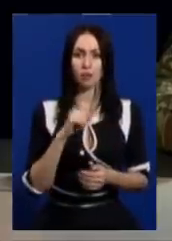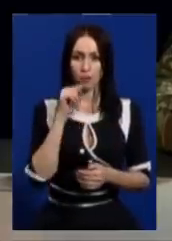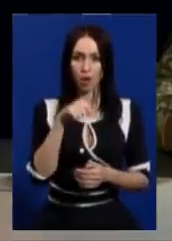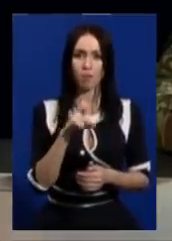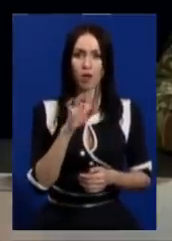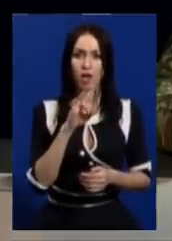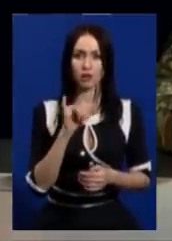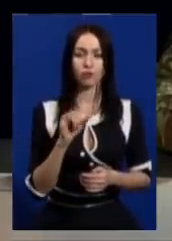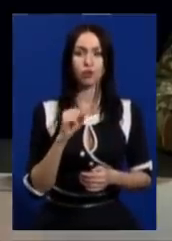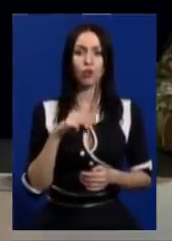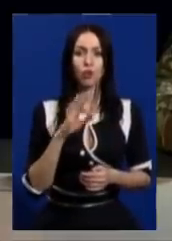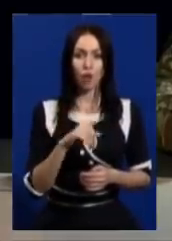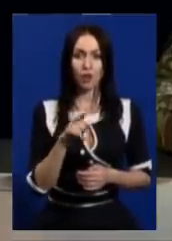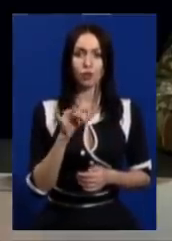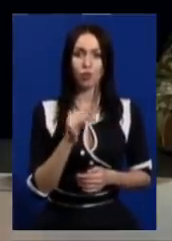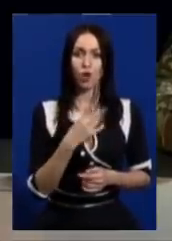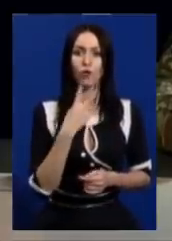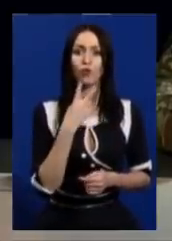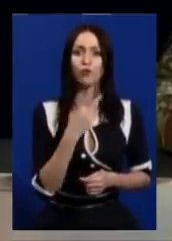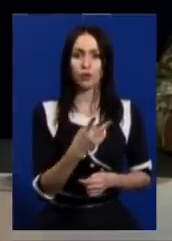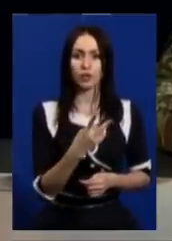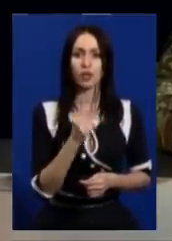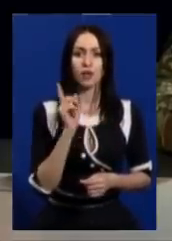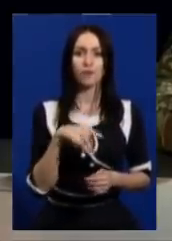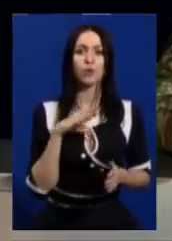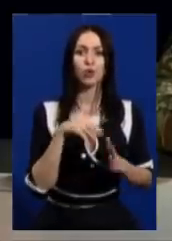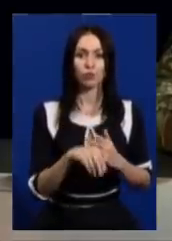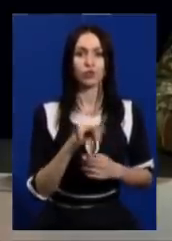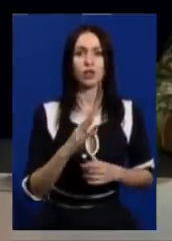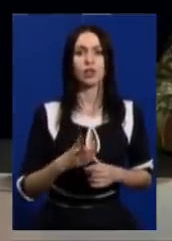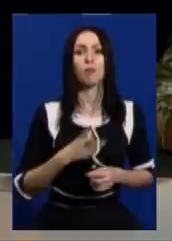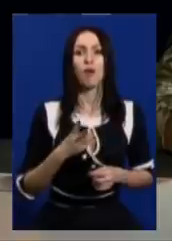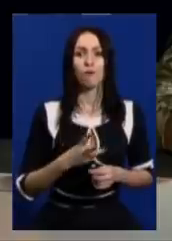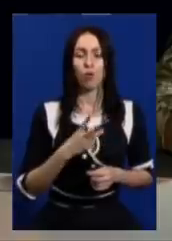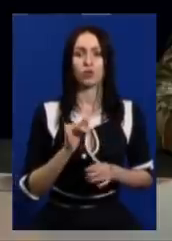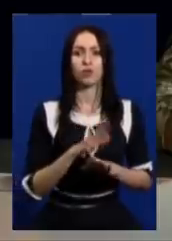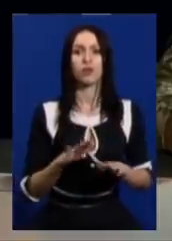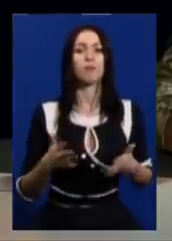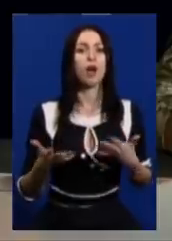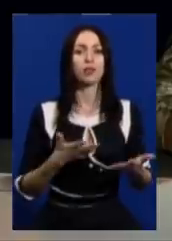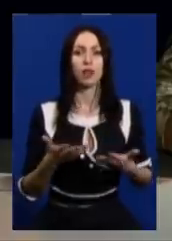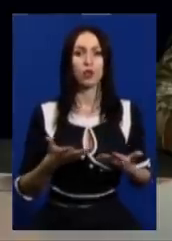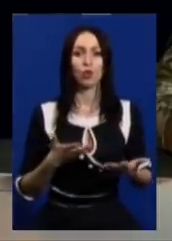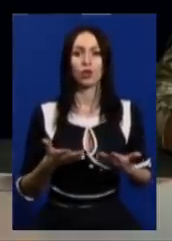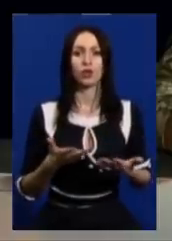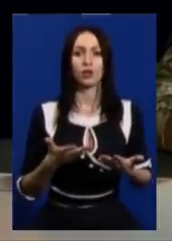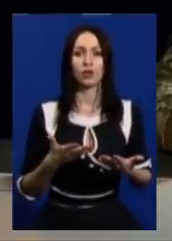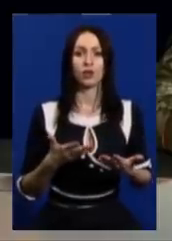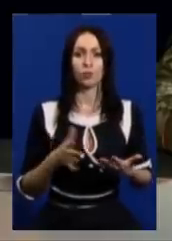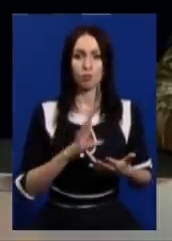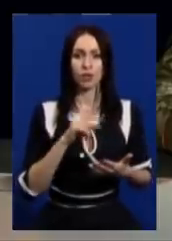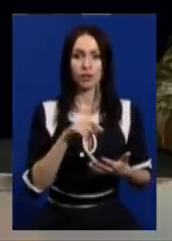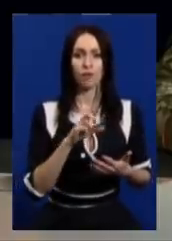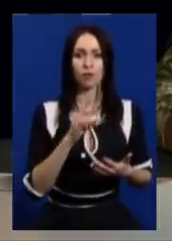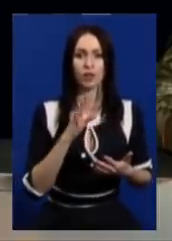зону АТО и увидели в том числе и добровольцев, и ребят, которые находились в